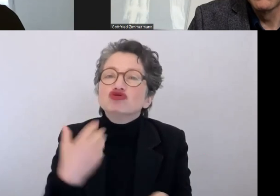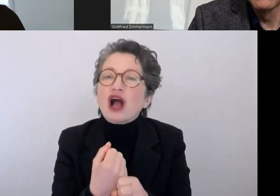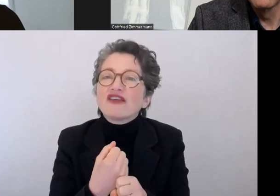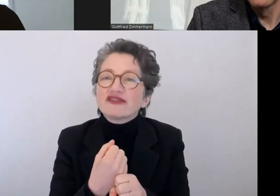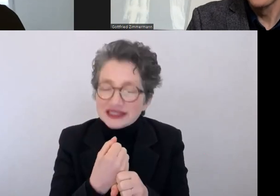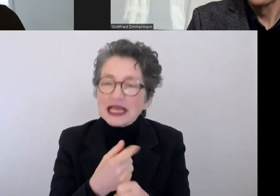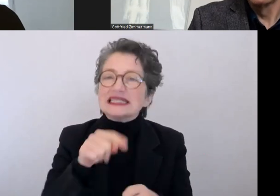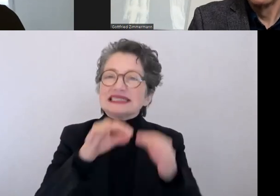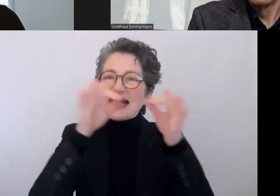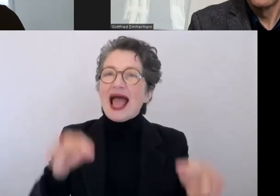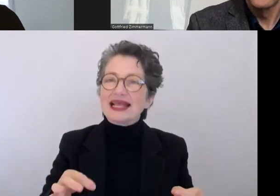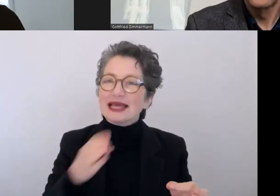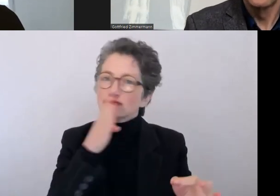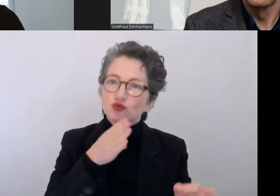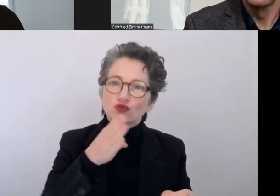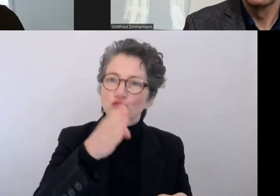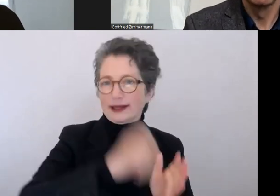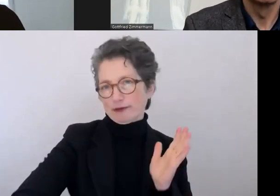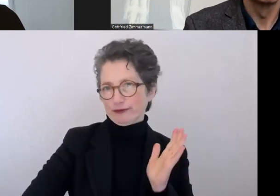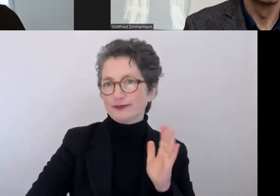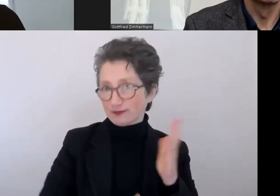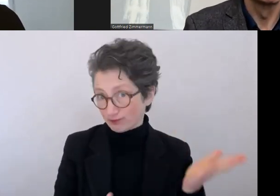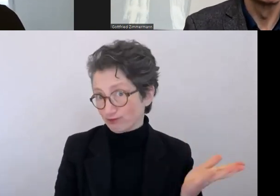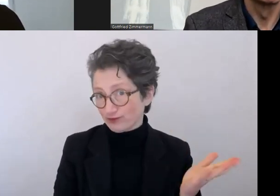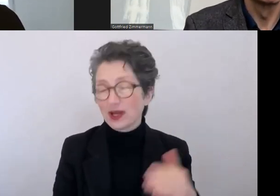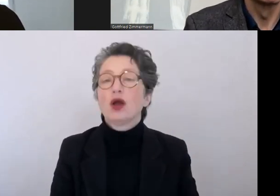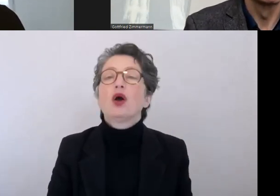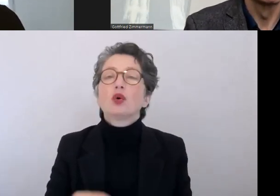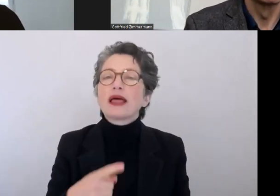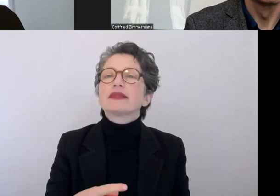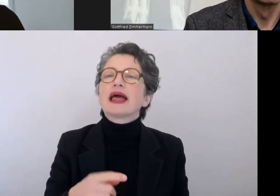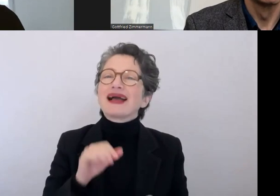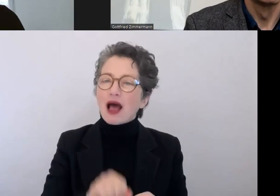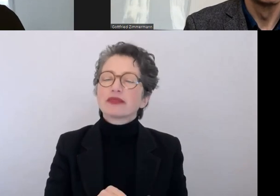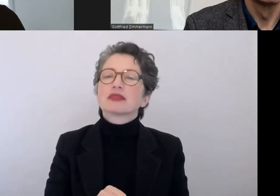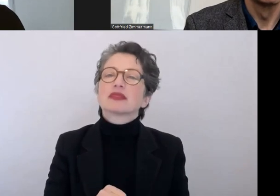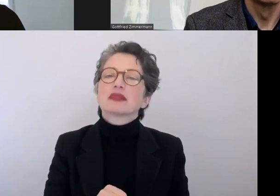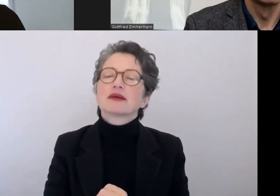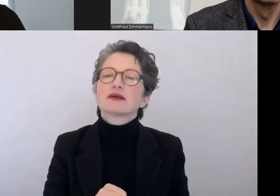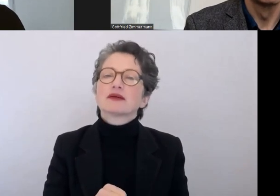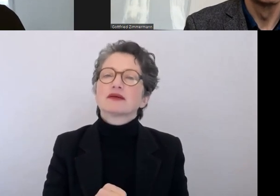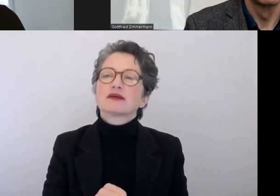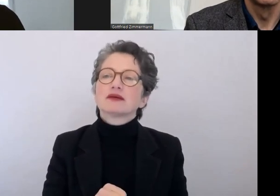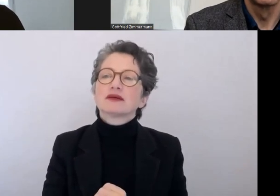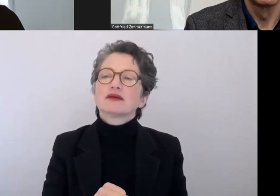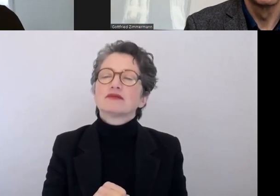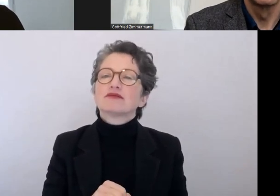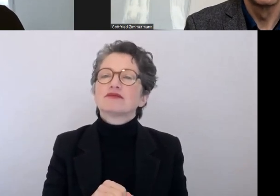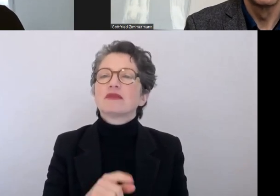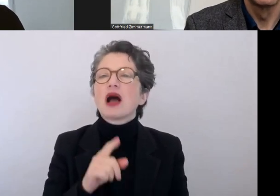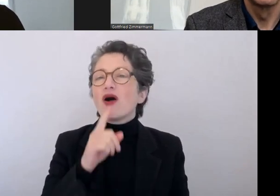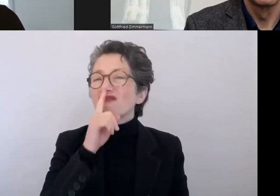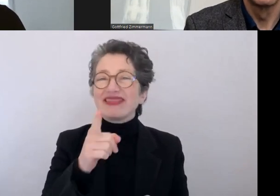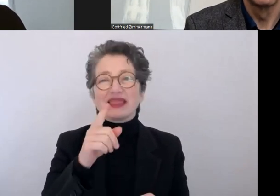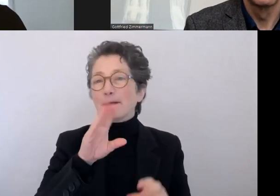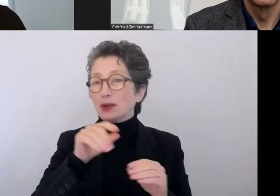dann ist, genau wie du gesagt hast, Gottfried, da wird es sicherlich dann darum gehen, man kann sich ja dann beschweren als Nutzer irgendwann ja auch bei der Schlichtungsstelle des Bundes oder